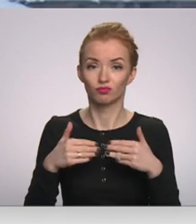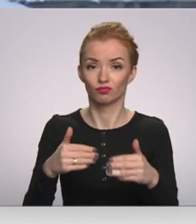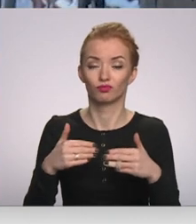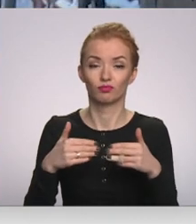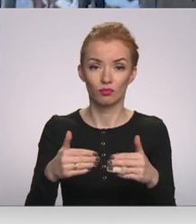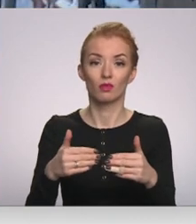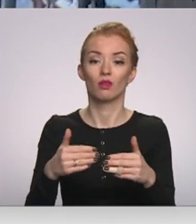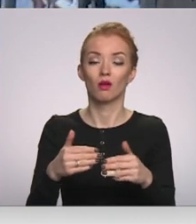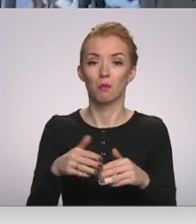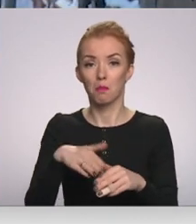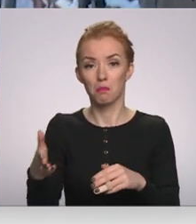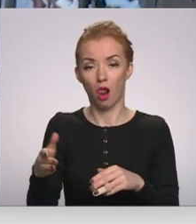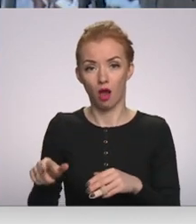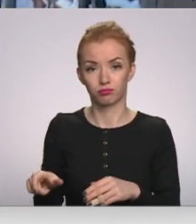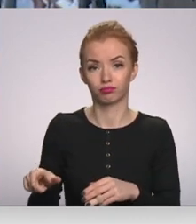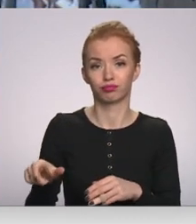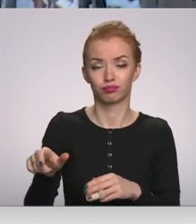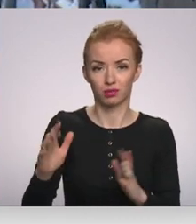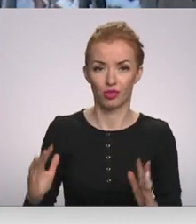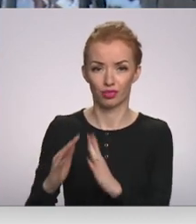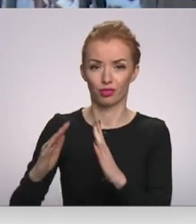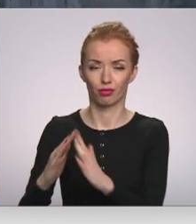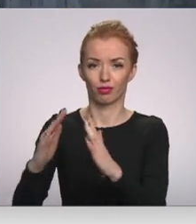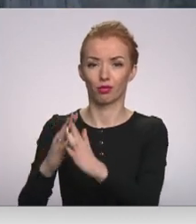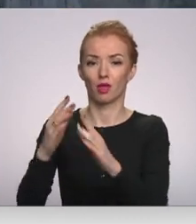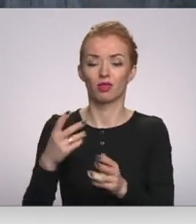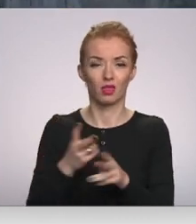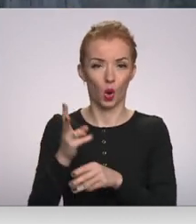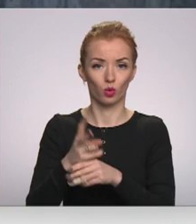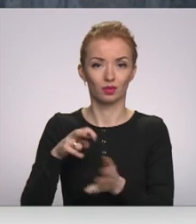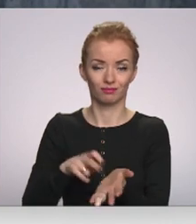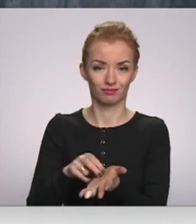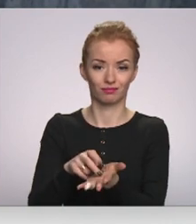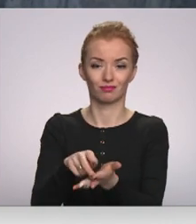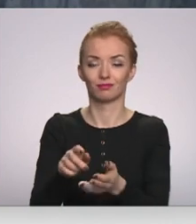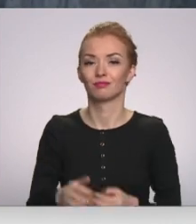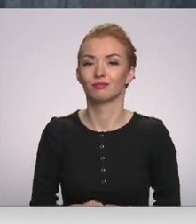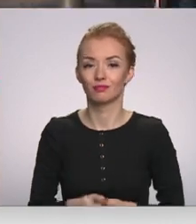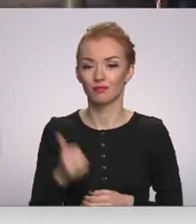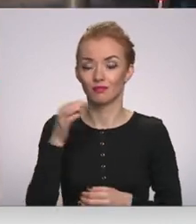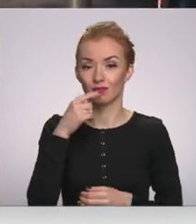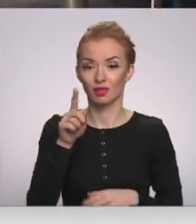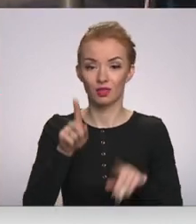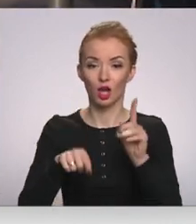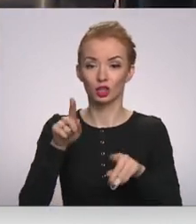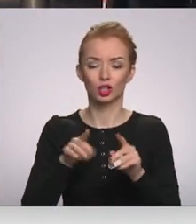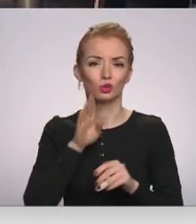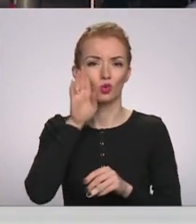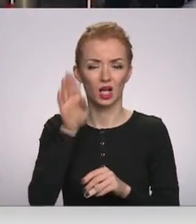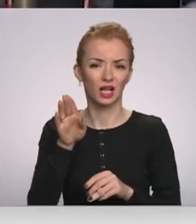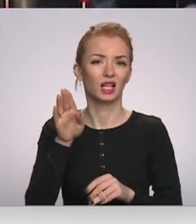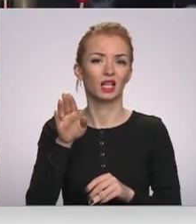un ielas, gar malām daudz viet sastumti tādi vaļņi, kas traucē pārvietoties. Reizēm ir tas, ka no rītiem, ka te